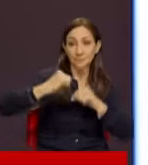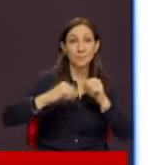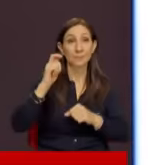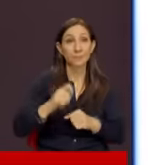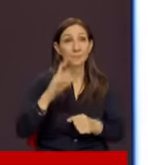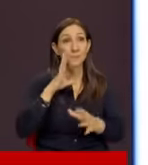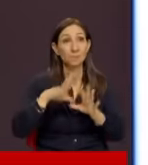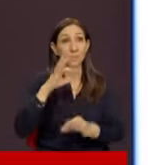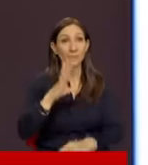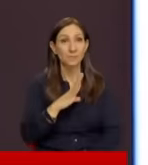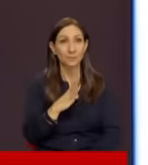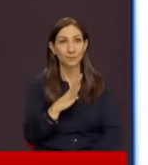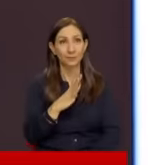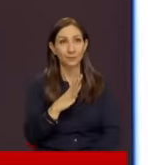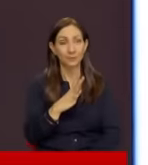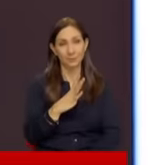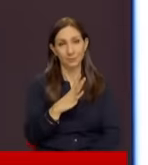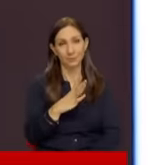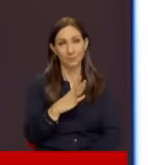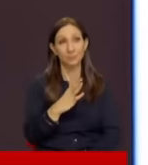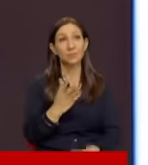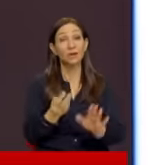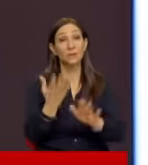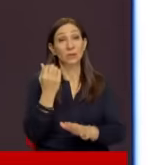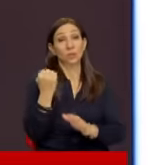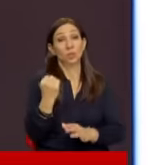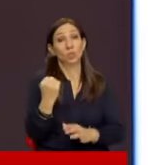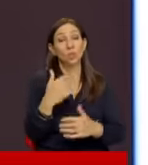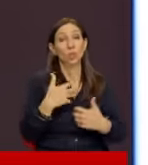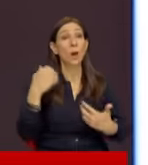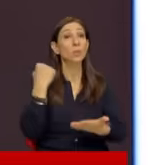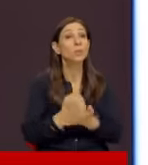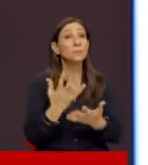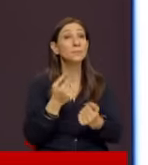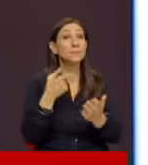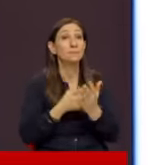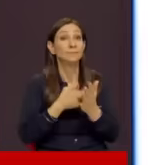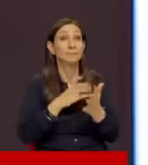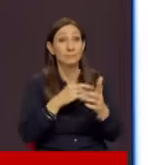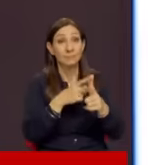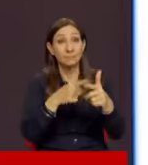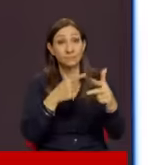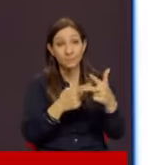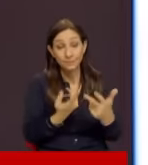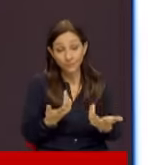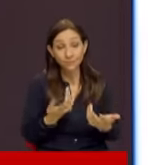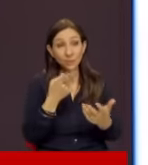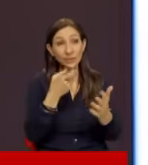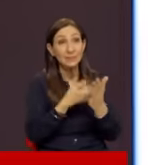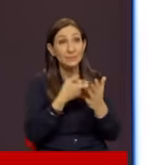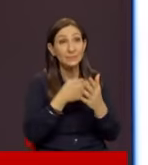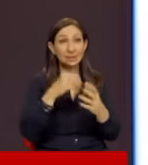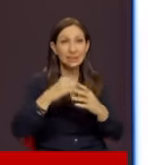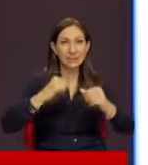edebilecek potansiyelde artık çok daha fazla ve çok daha güçlü güven oyu almış isimler var. Genelde bu isimler